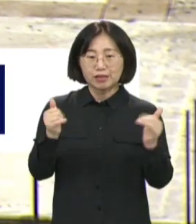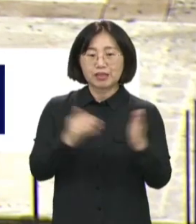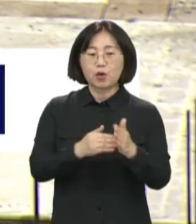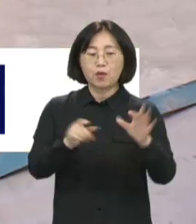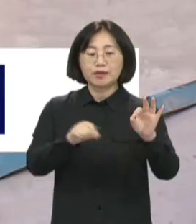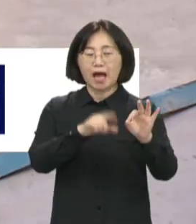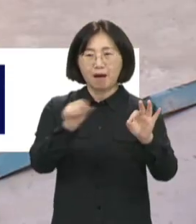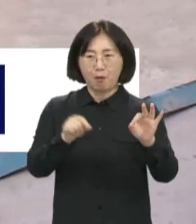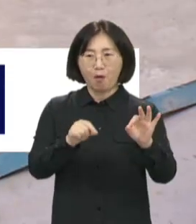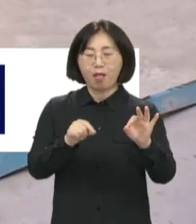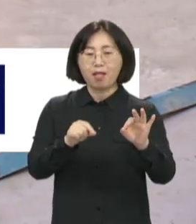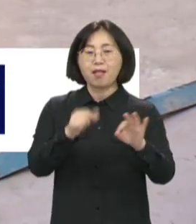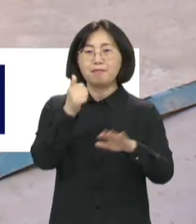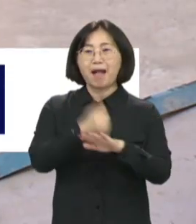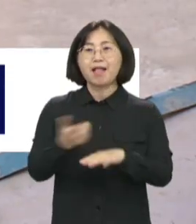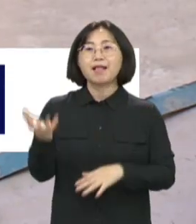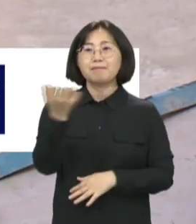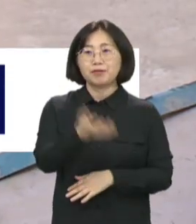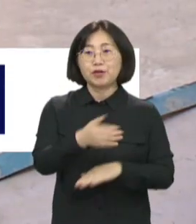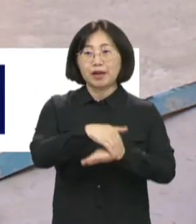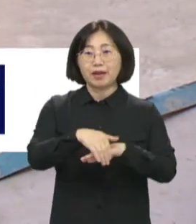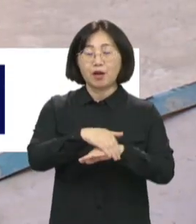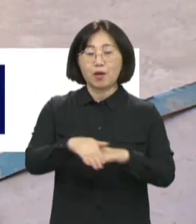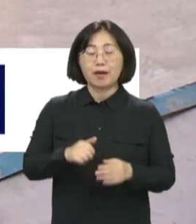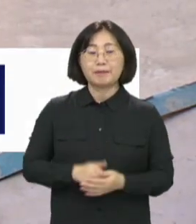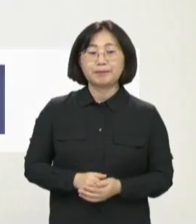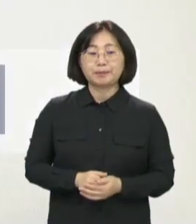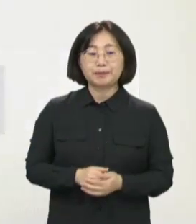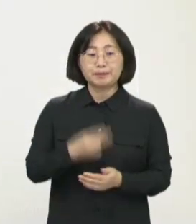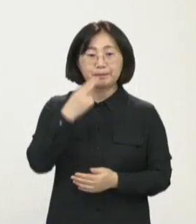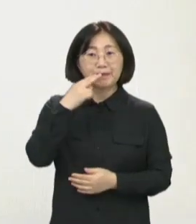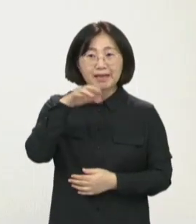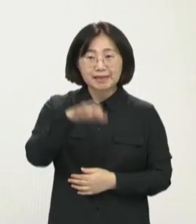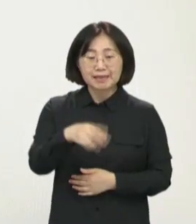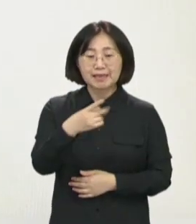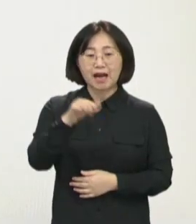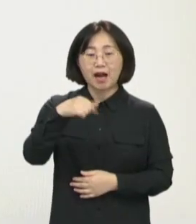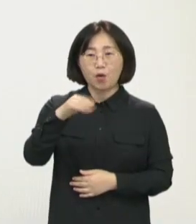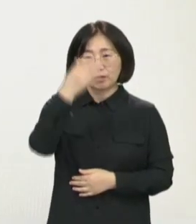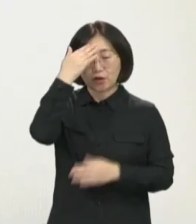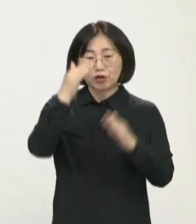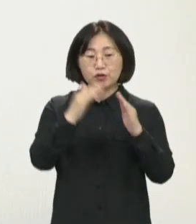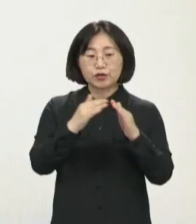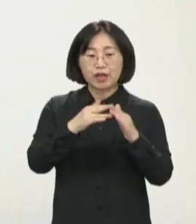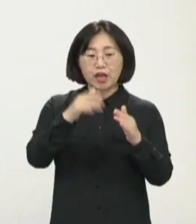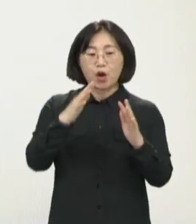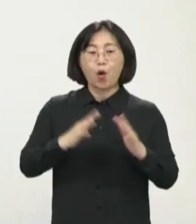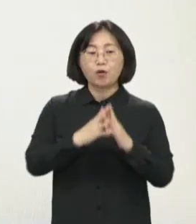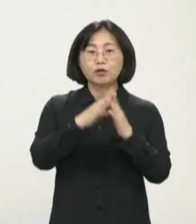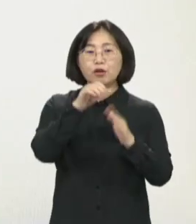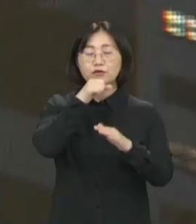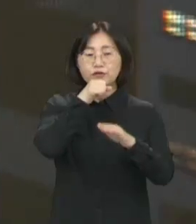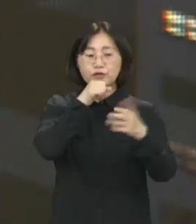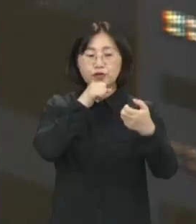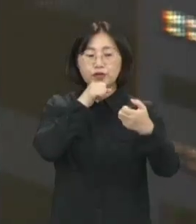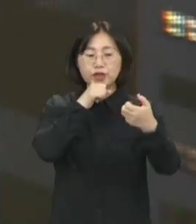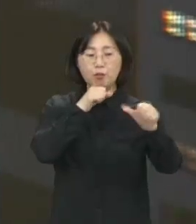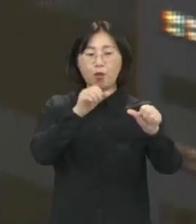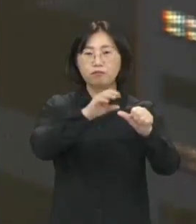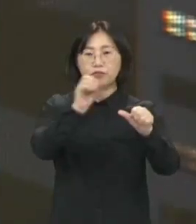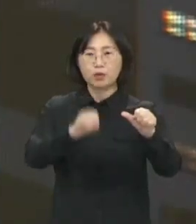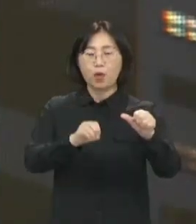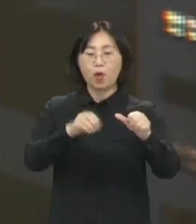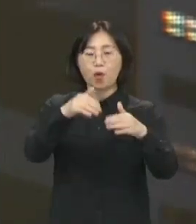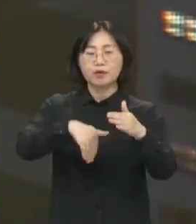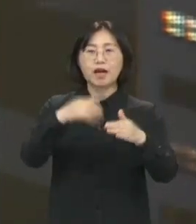목표로 사업을 추진할 계획입니다 앞서 신탄진 다가온 청년 주택은 공률 9 5% 대에서 공사가 두